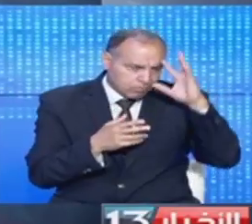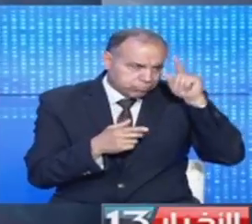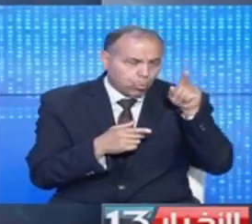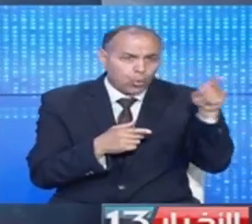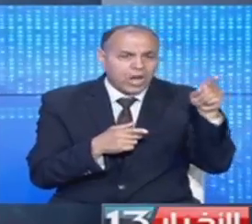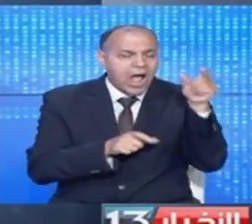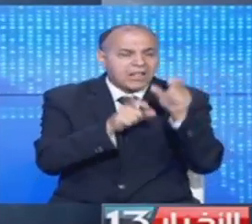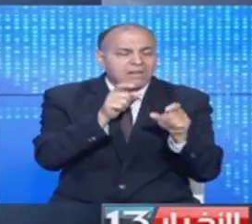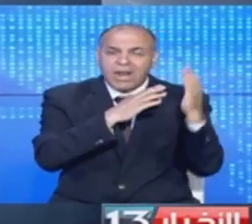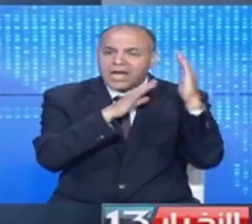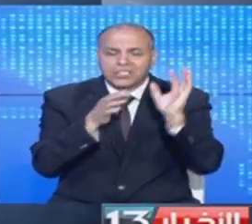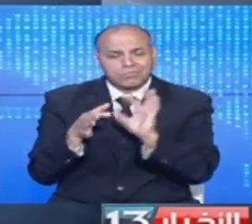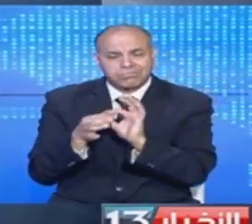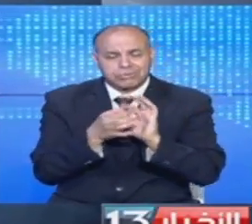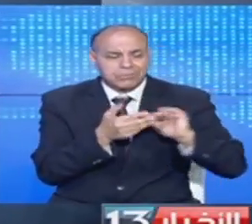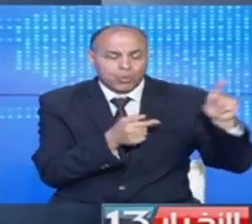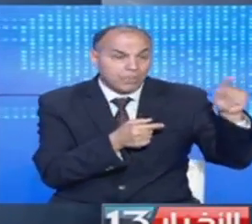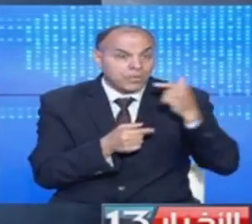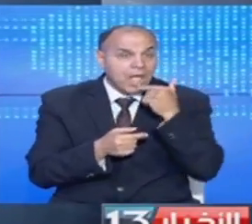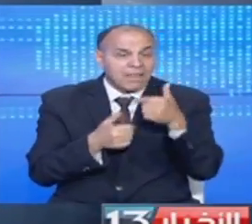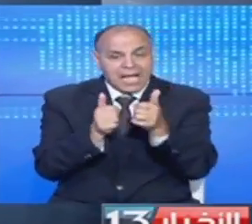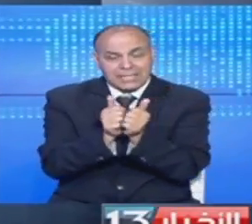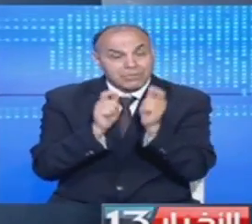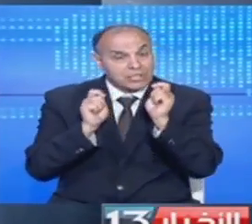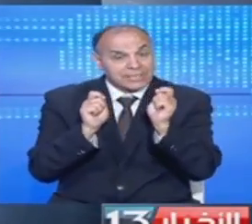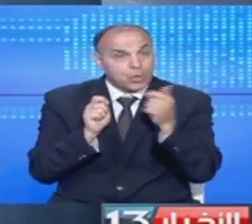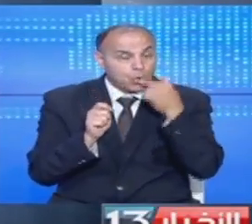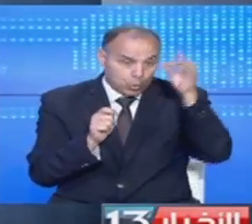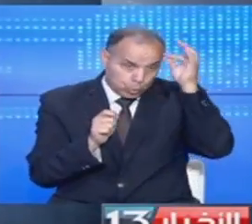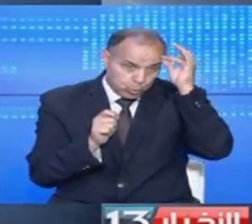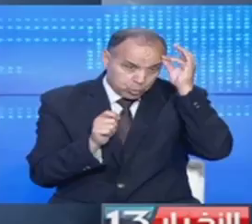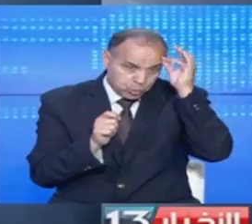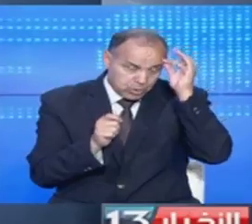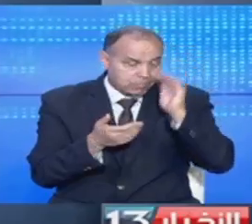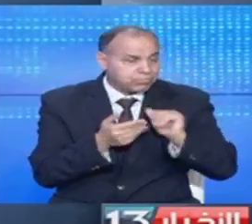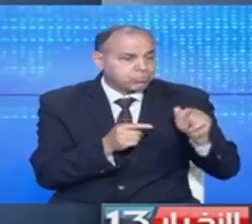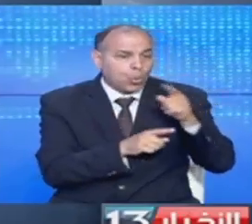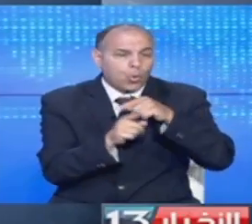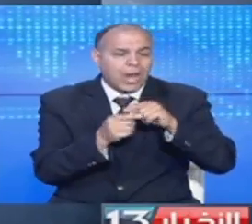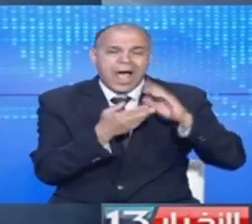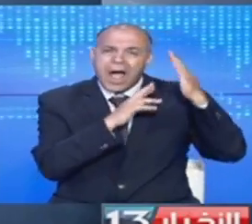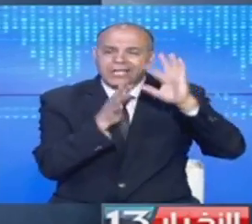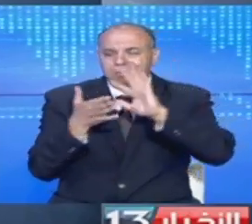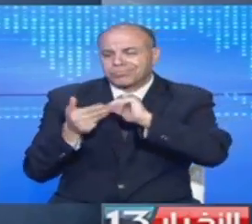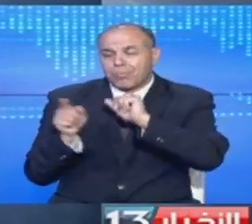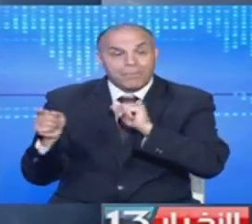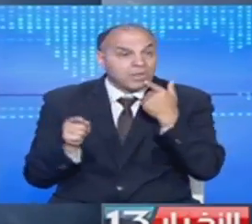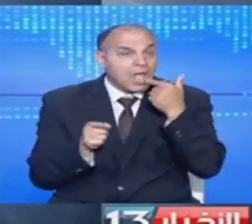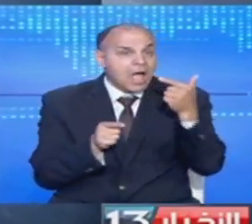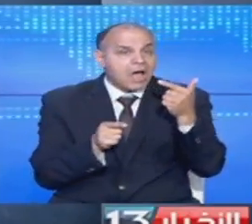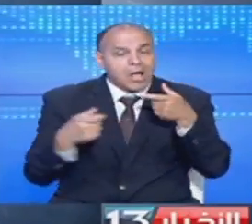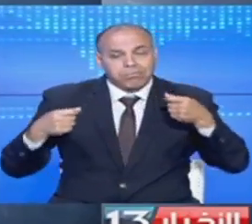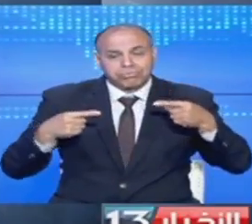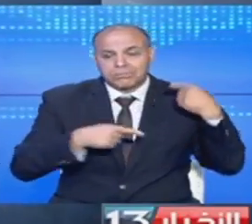محاولة أطراف خارجية في النزاع الليبي جرى أحزاب سياسية تونسية إلى الاصطفاف وراء أحلاف خارجية في